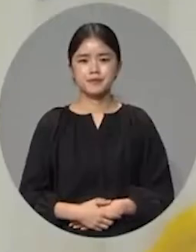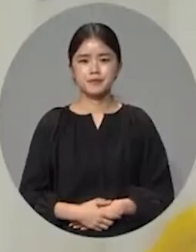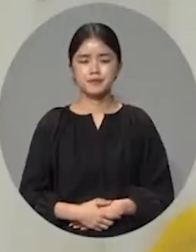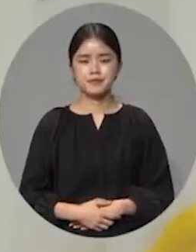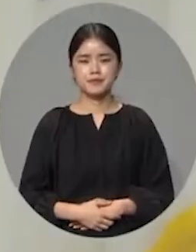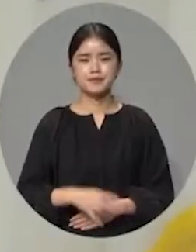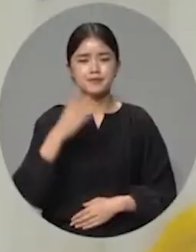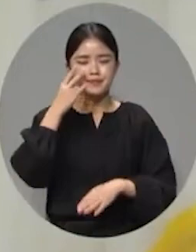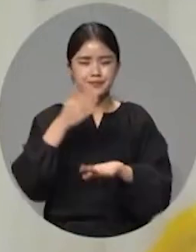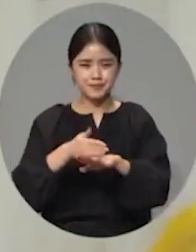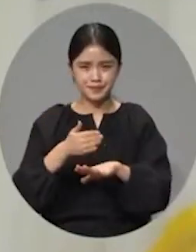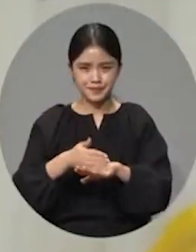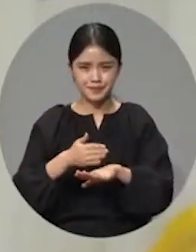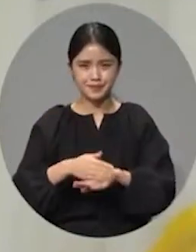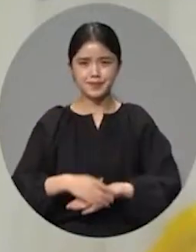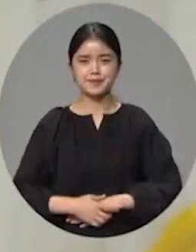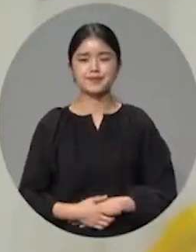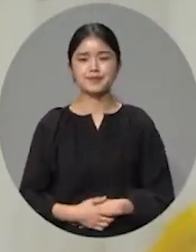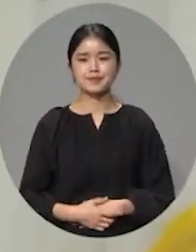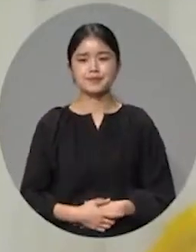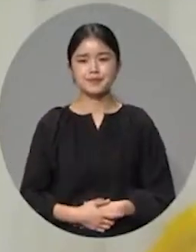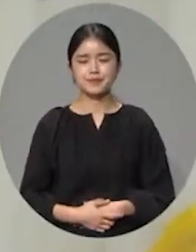네, 감사합니다.